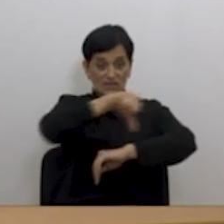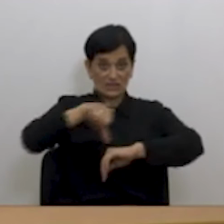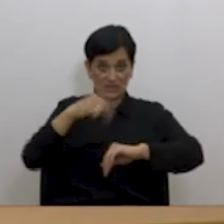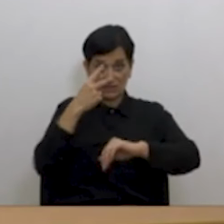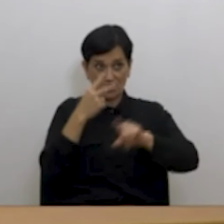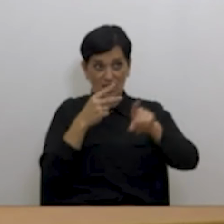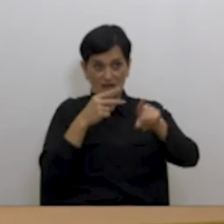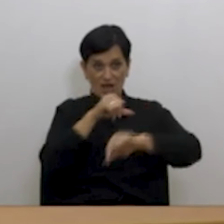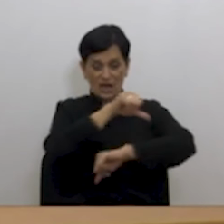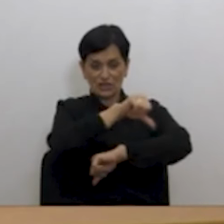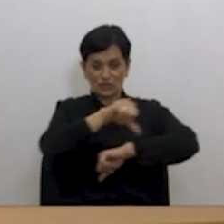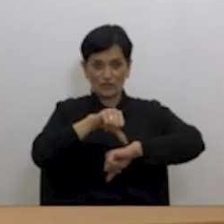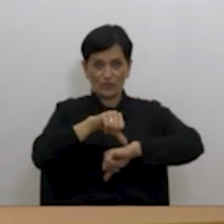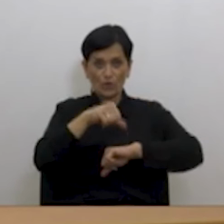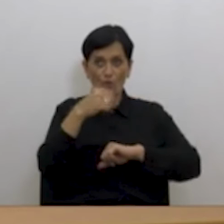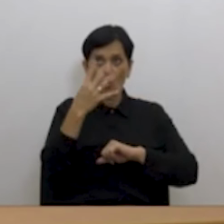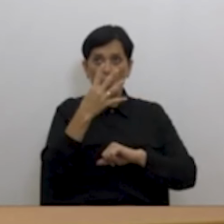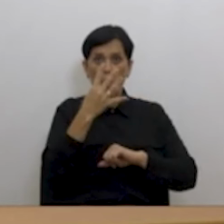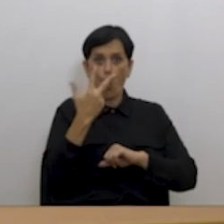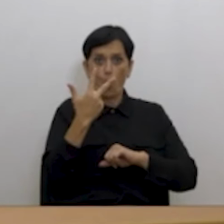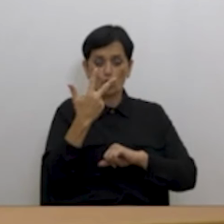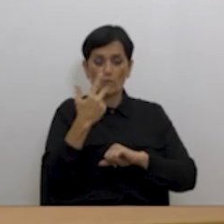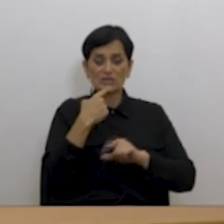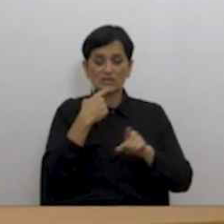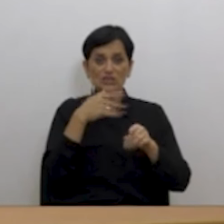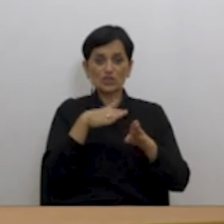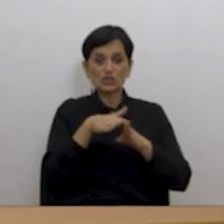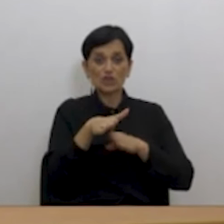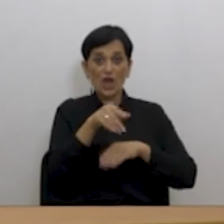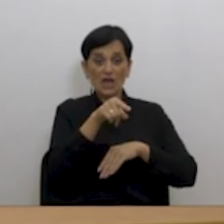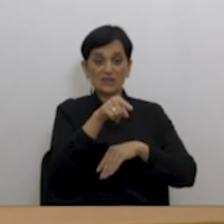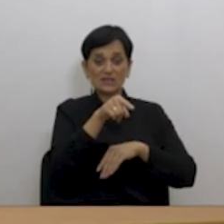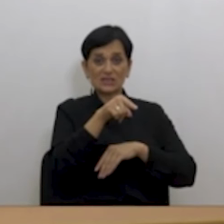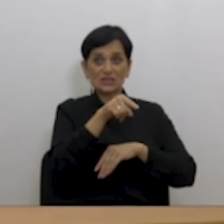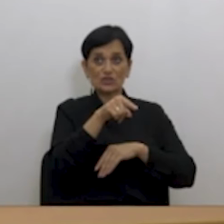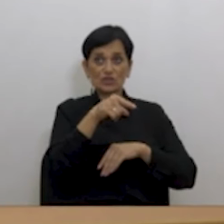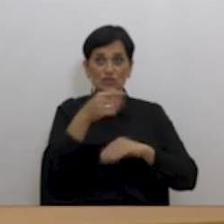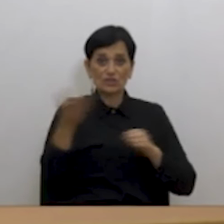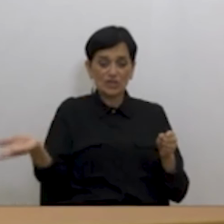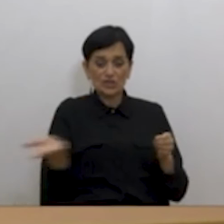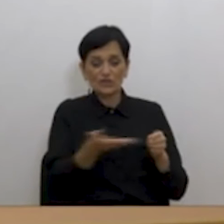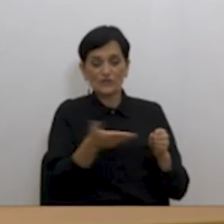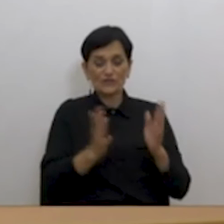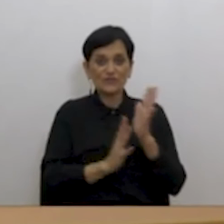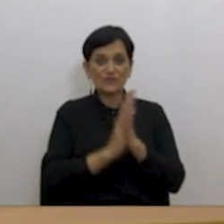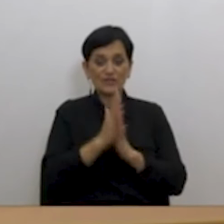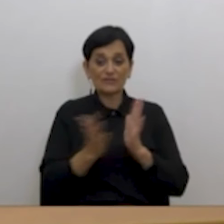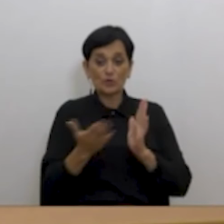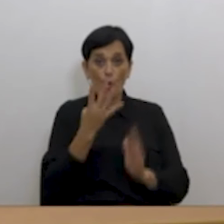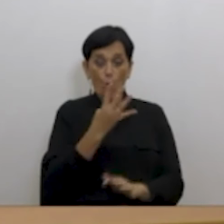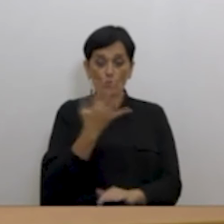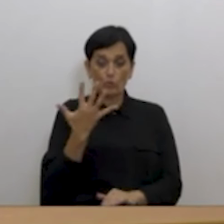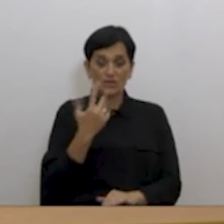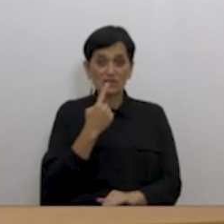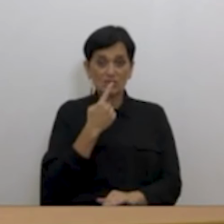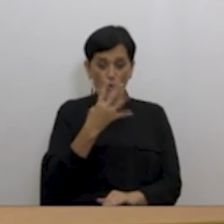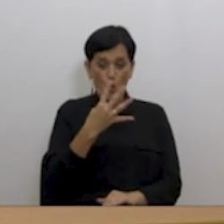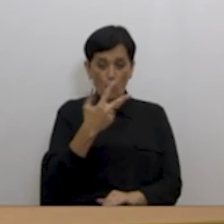ეგ 53 წელი შესრულდება რაც აი აქ თიბო 43 წელი. თუ